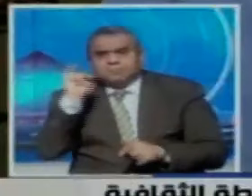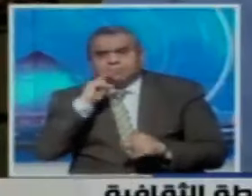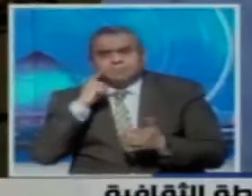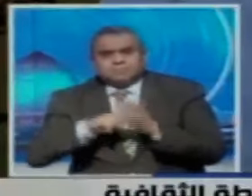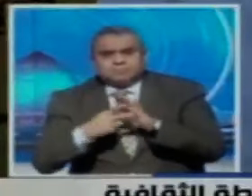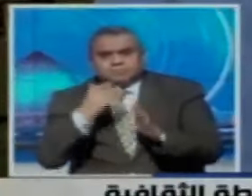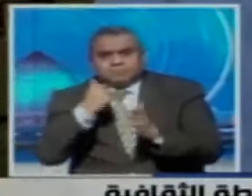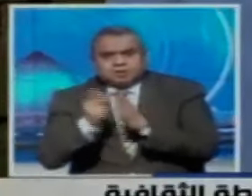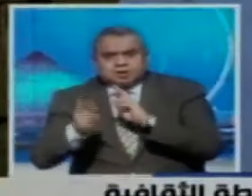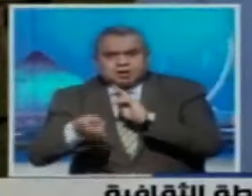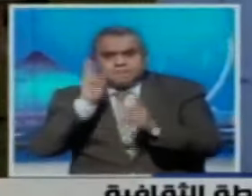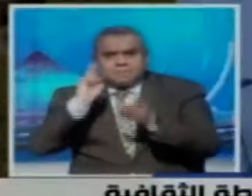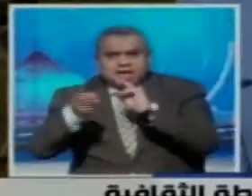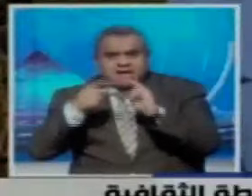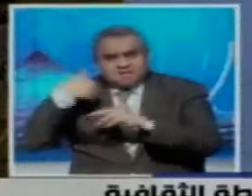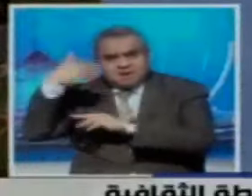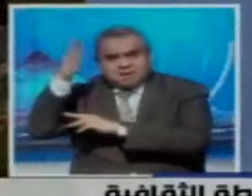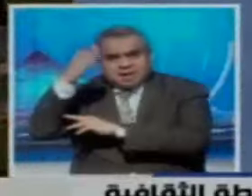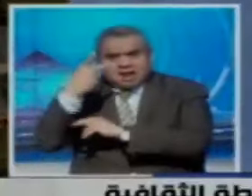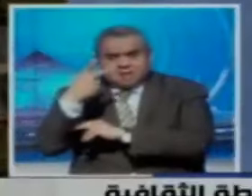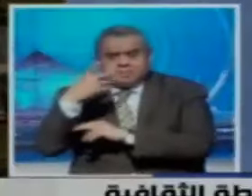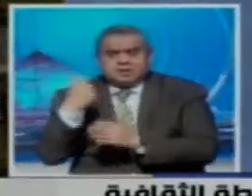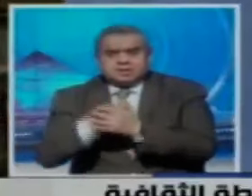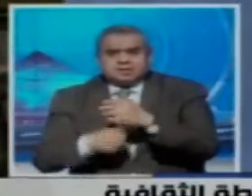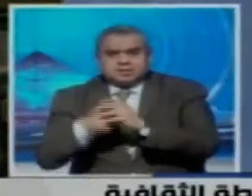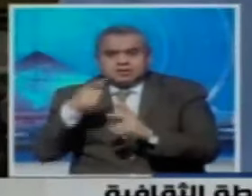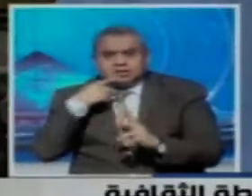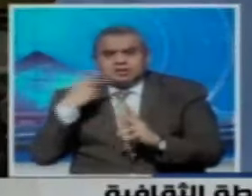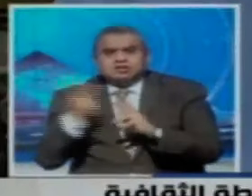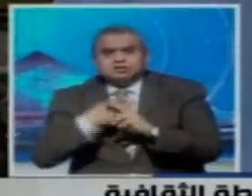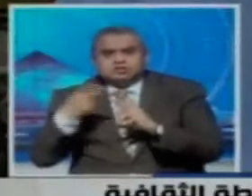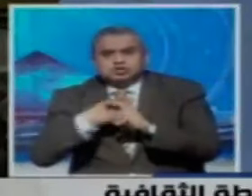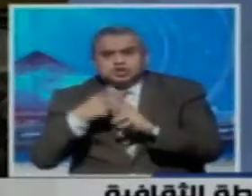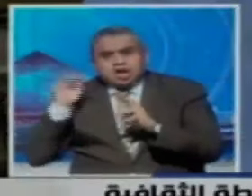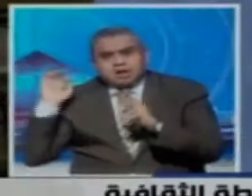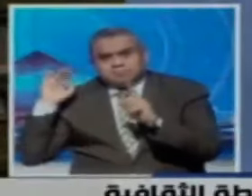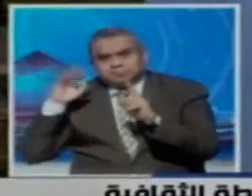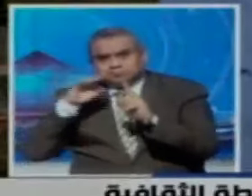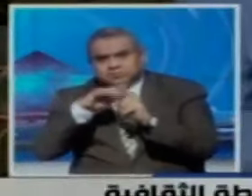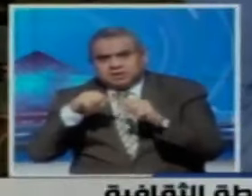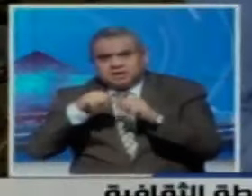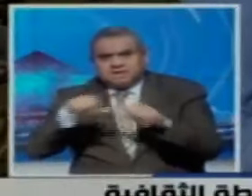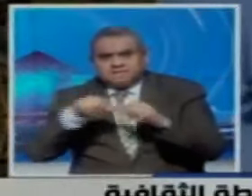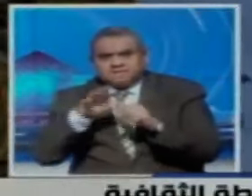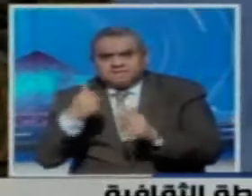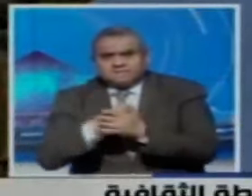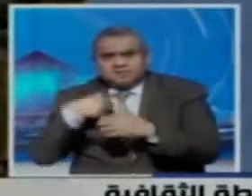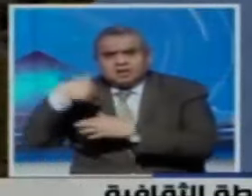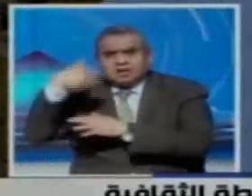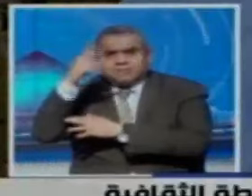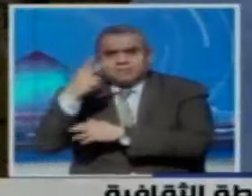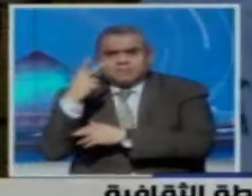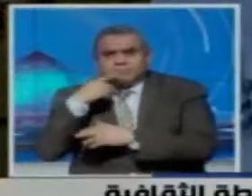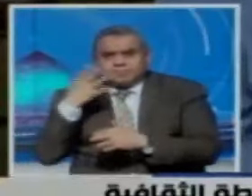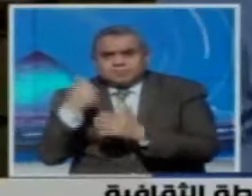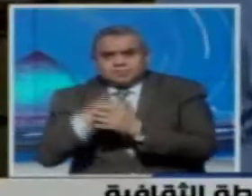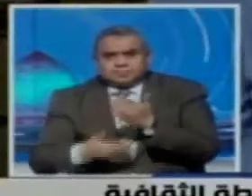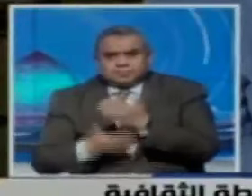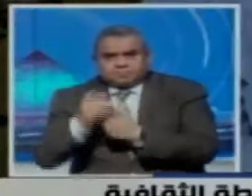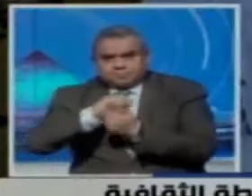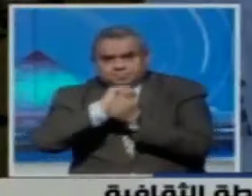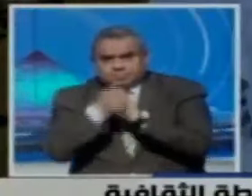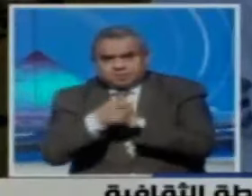يعني مهرجان العالمين وارتفاع النسب الإشغال في الفنادق الموجودة. مهرجان العالمين عمل تطور جامد قوي في